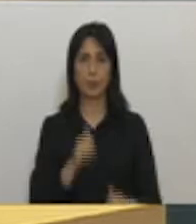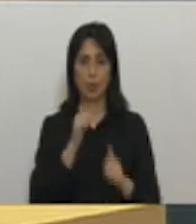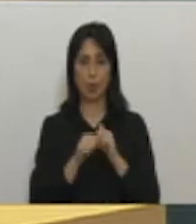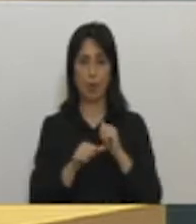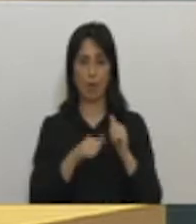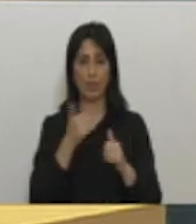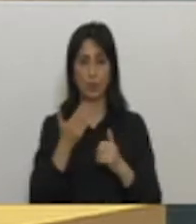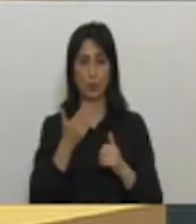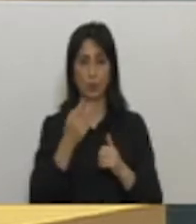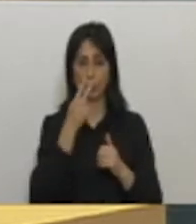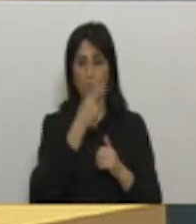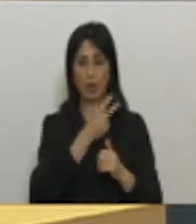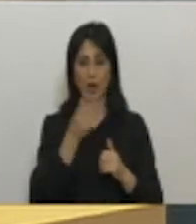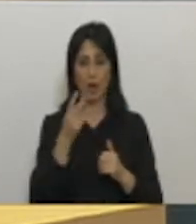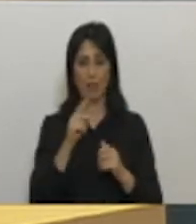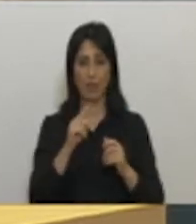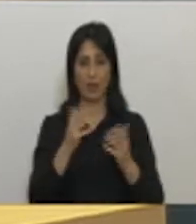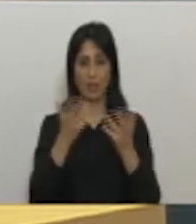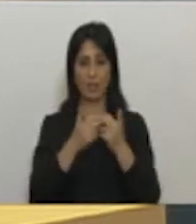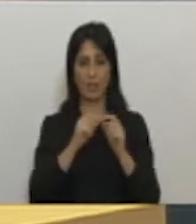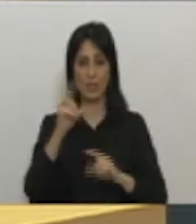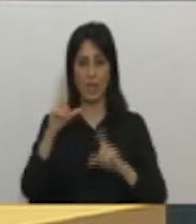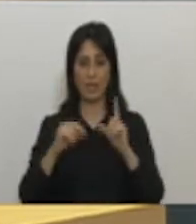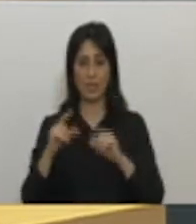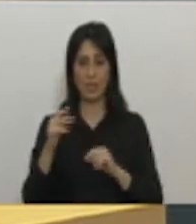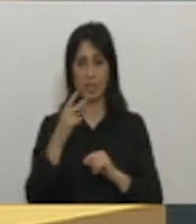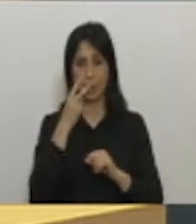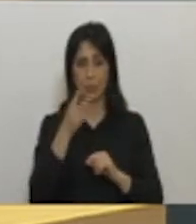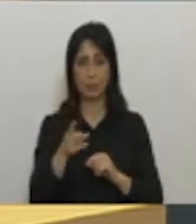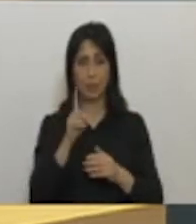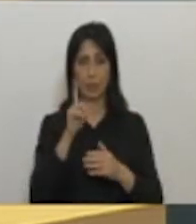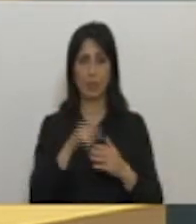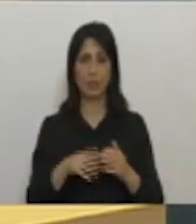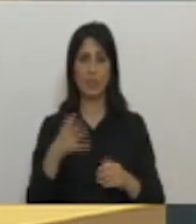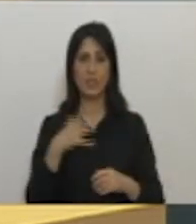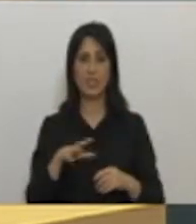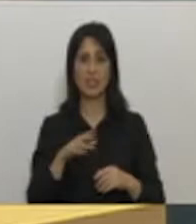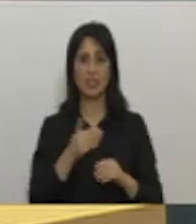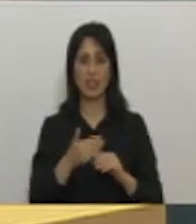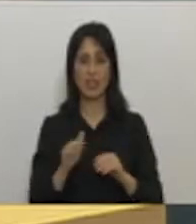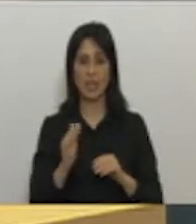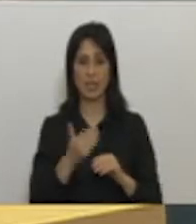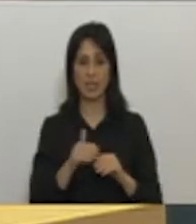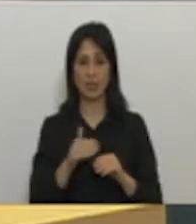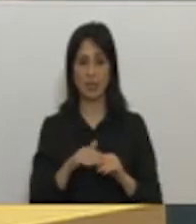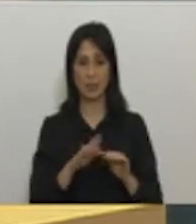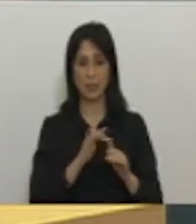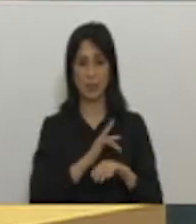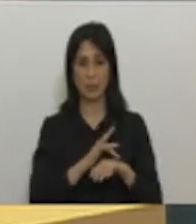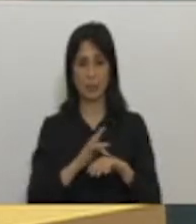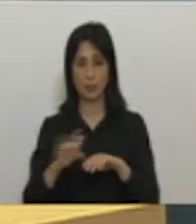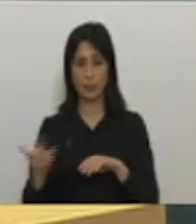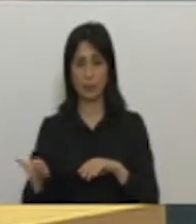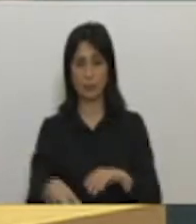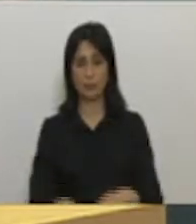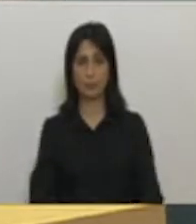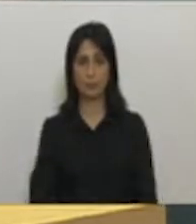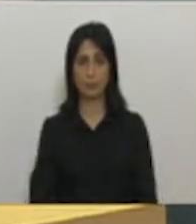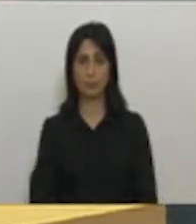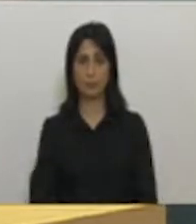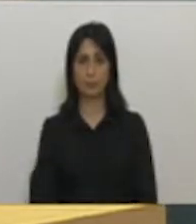Ყოველწლიურად თუ ჩვენ გადავხედავთ სტატისტიკას, დავწუნდებით იმაში, რომ საქართველო ნელ-ნელა იცლება.